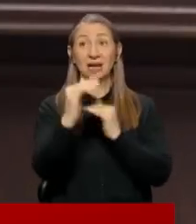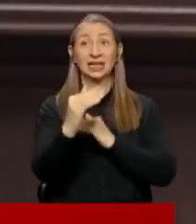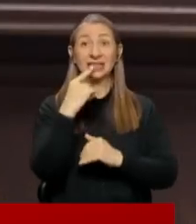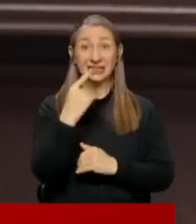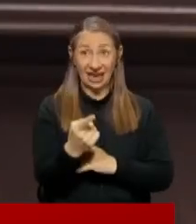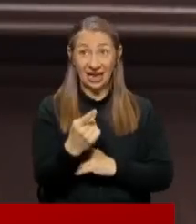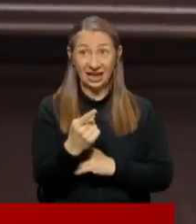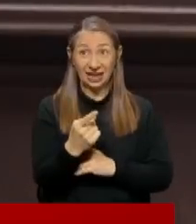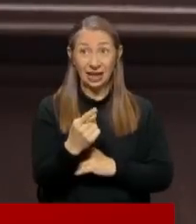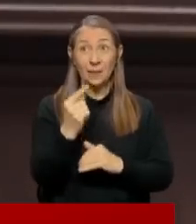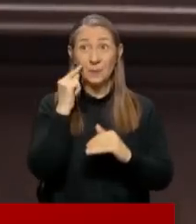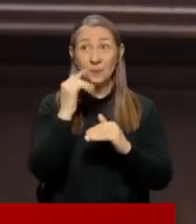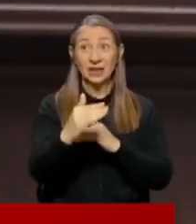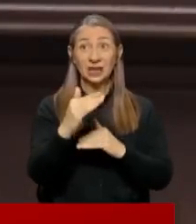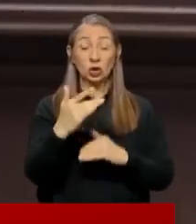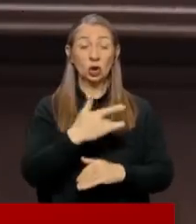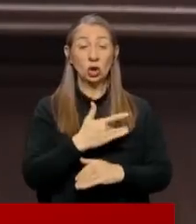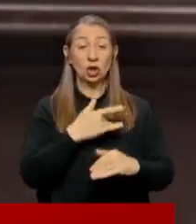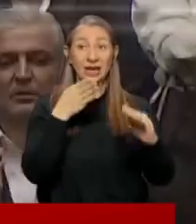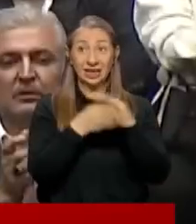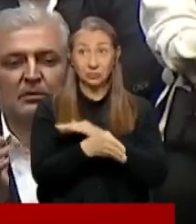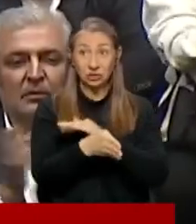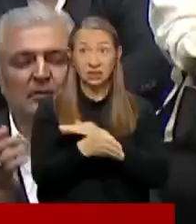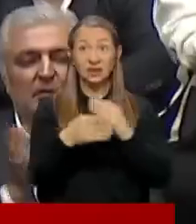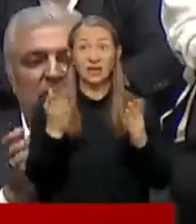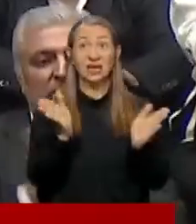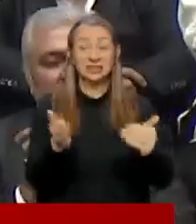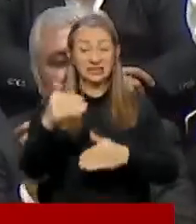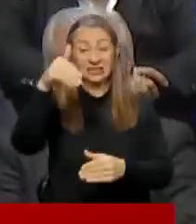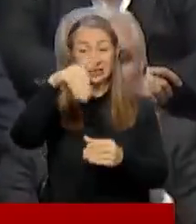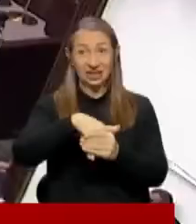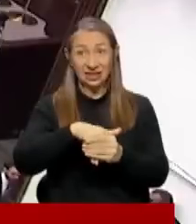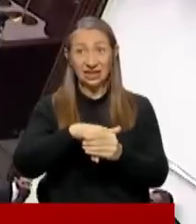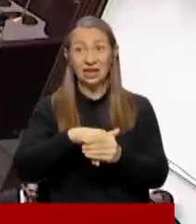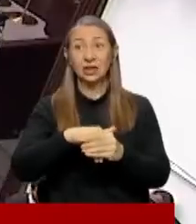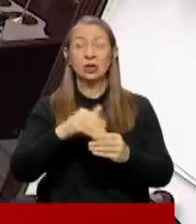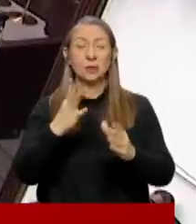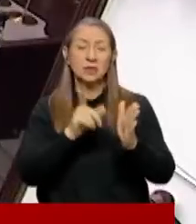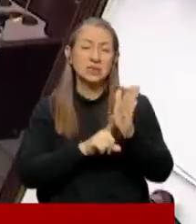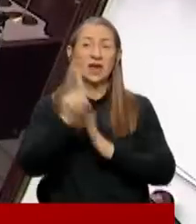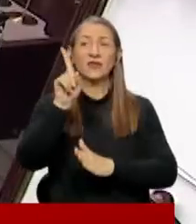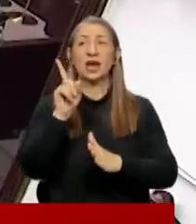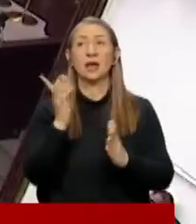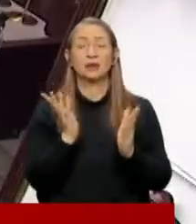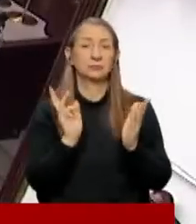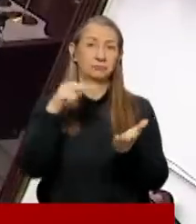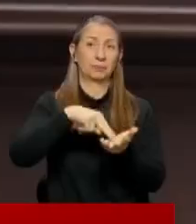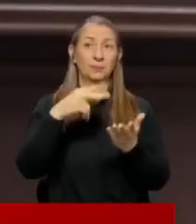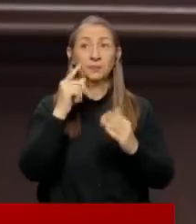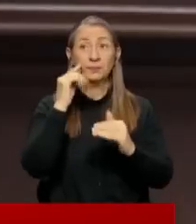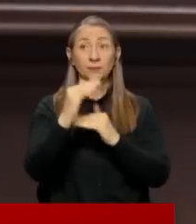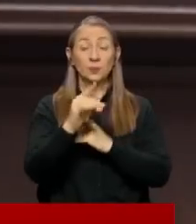milletindir diyerek milletin gönlüne girmiş ve sandıktan ezici bir zaferle çıkmıştı.